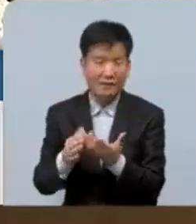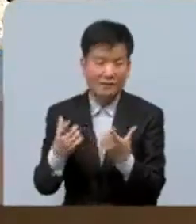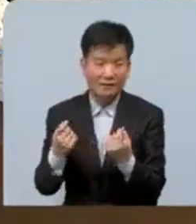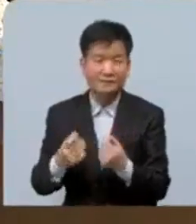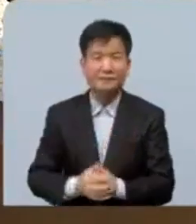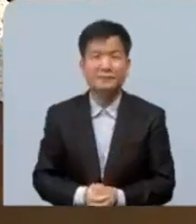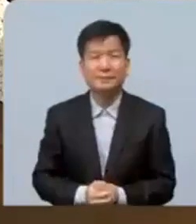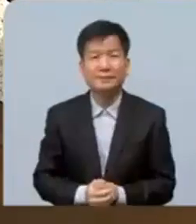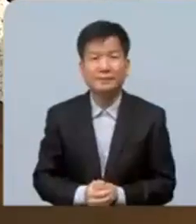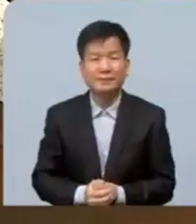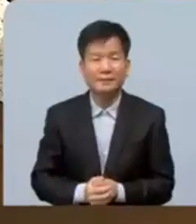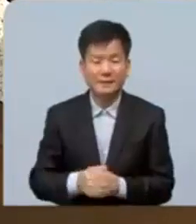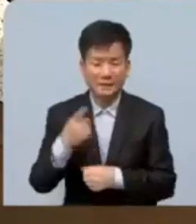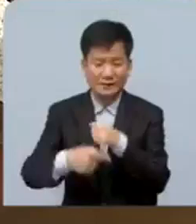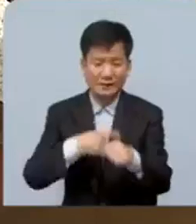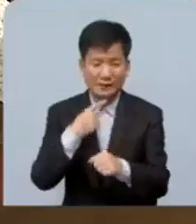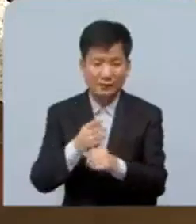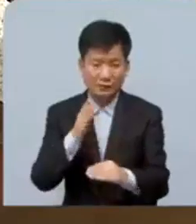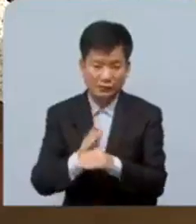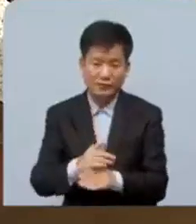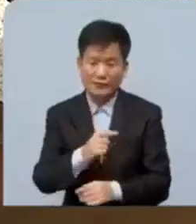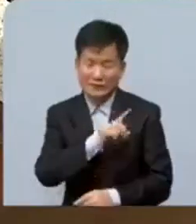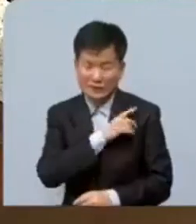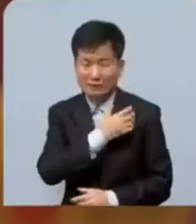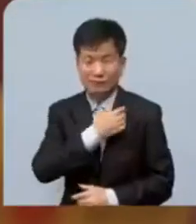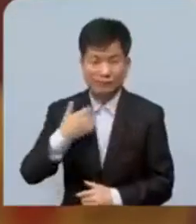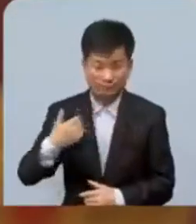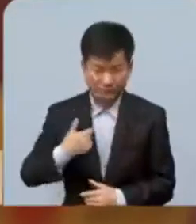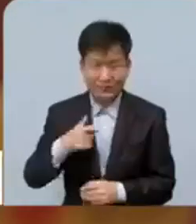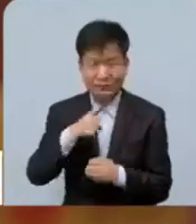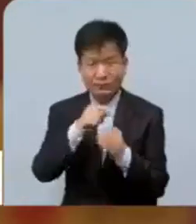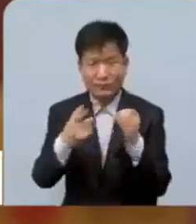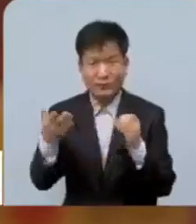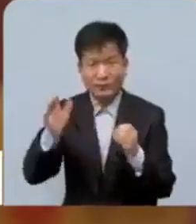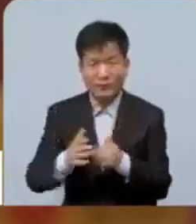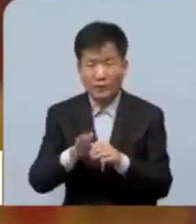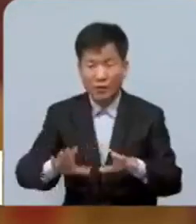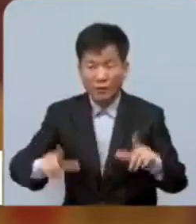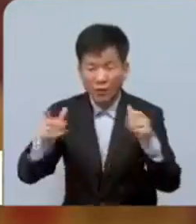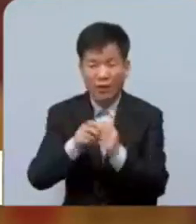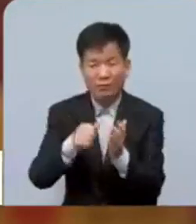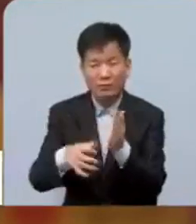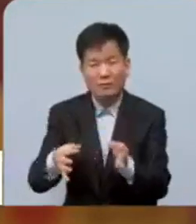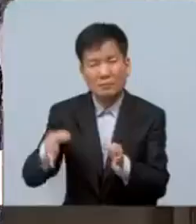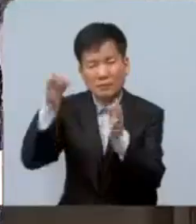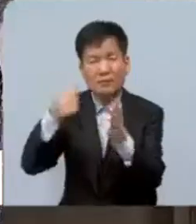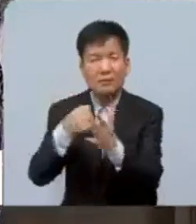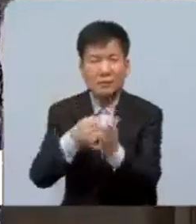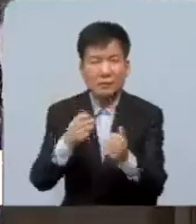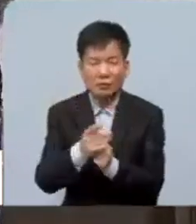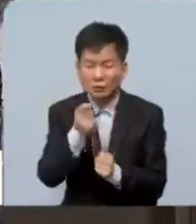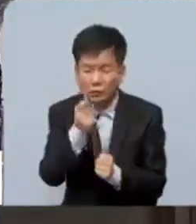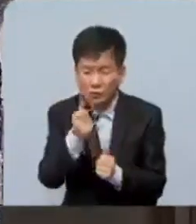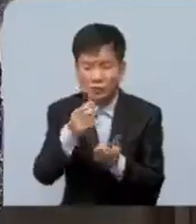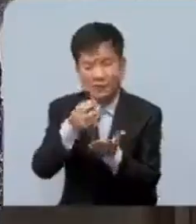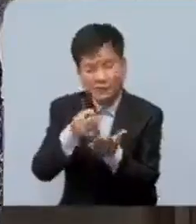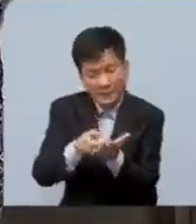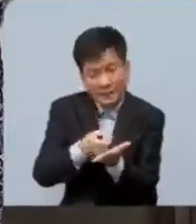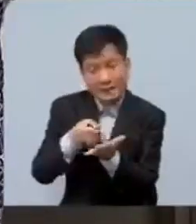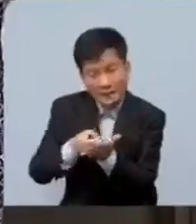같아요 1년 중 가장 풍성하다는 추석 하지만 올해는 고물가 속에 조금이라도